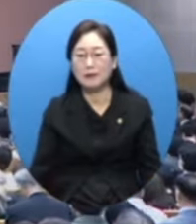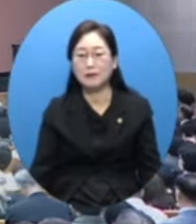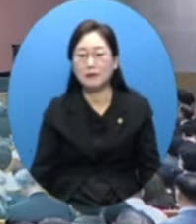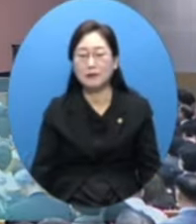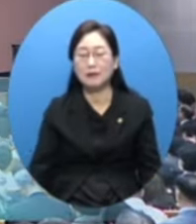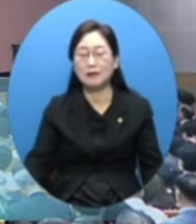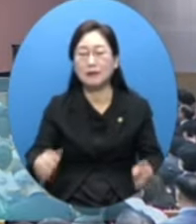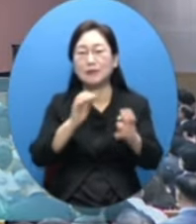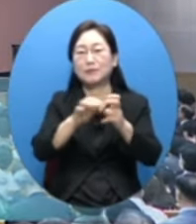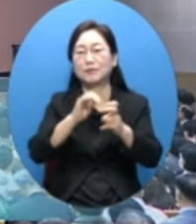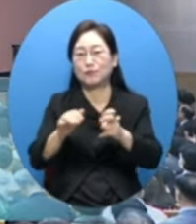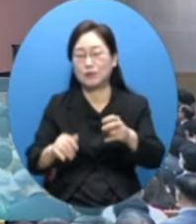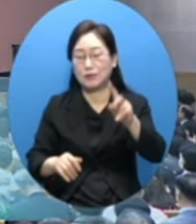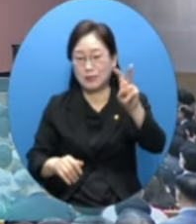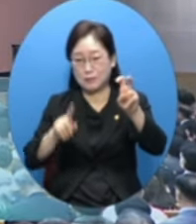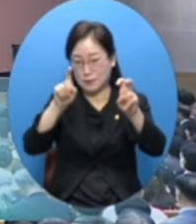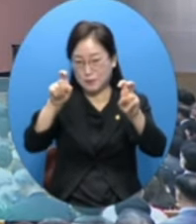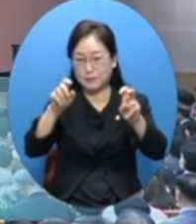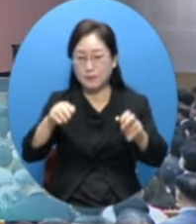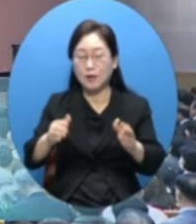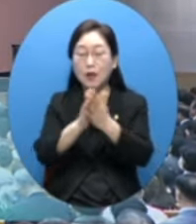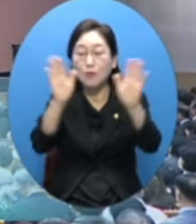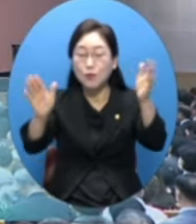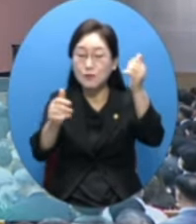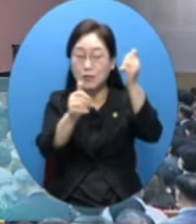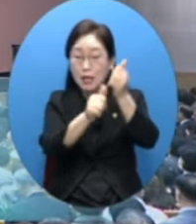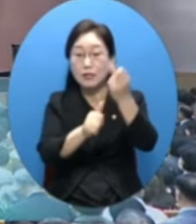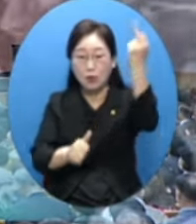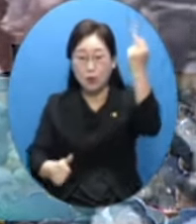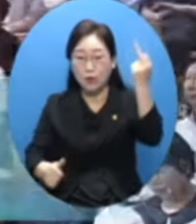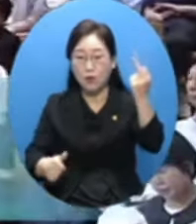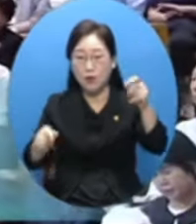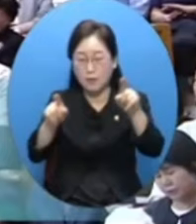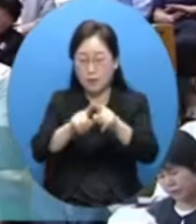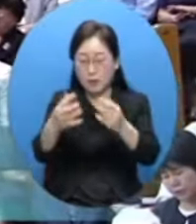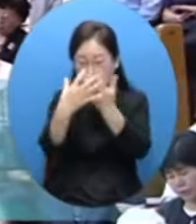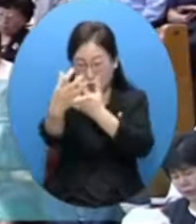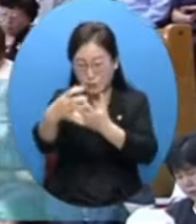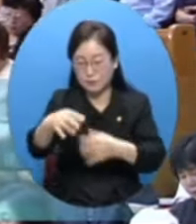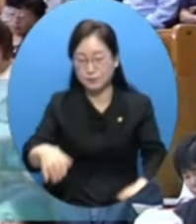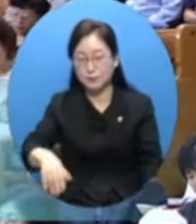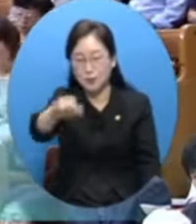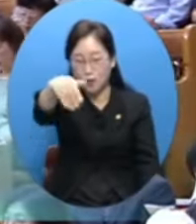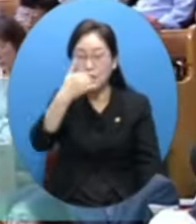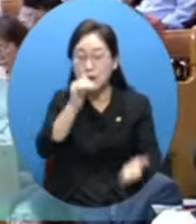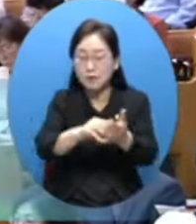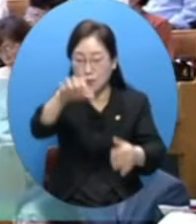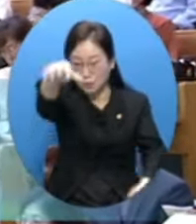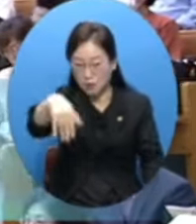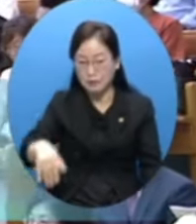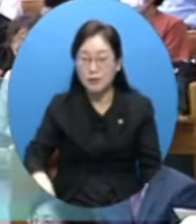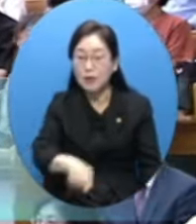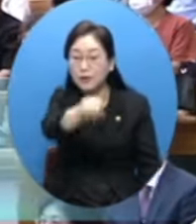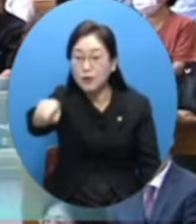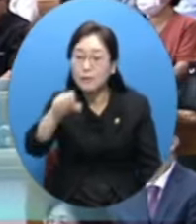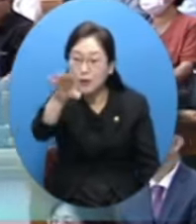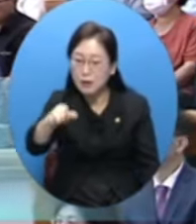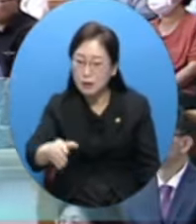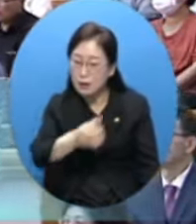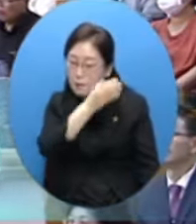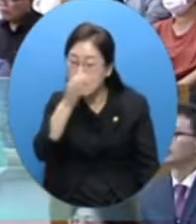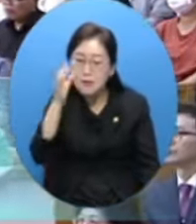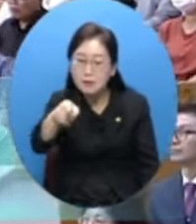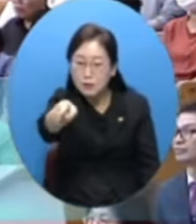민수기 20장 10절로 12절입니다. 모세와 아론이 회중을 그 반석 앞에 모으고 모세가 그들에게 이르되 반역한 너희여